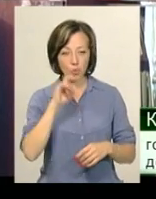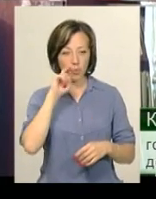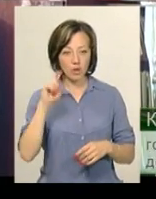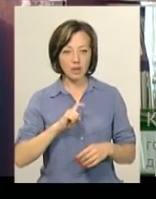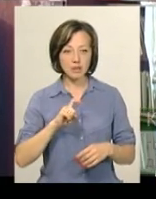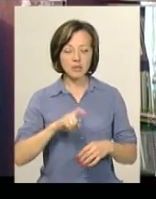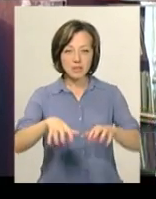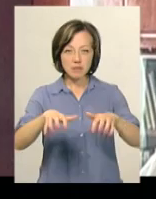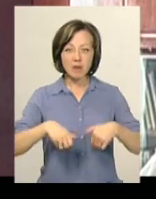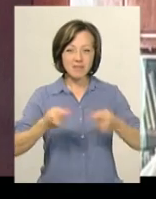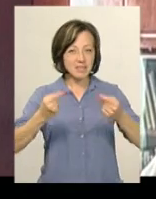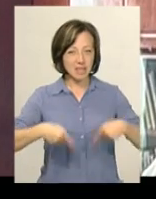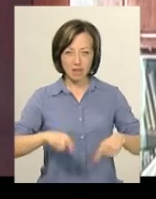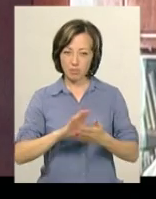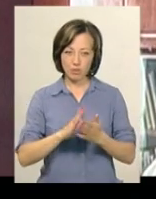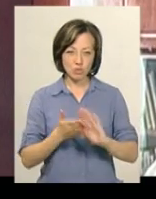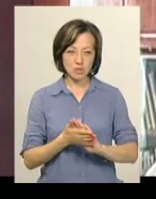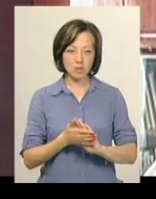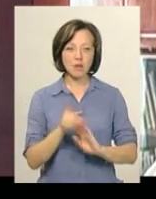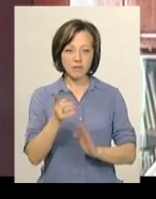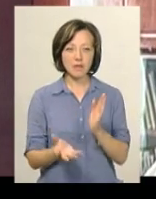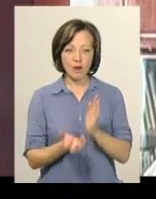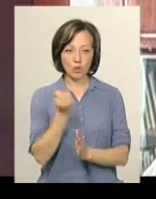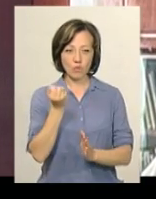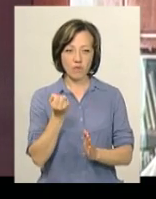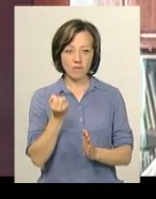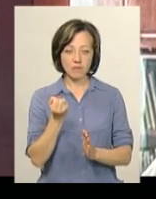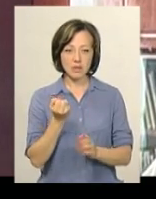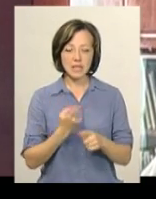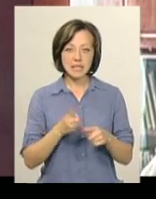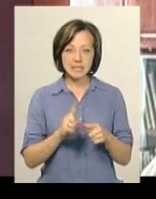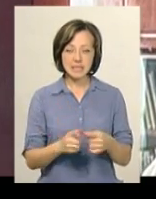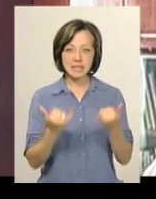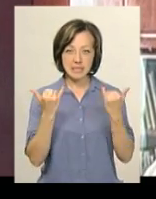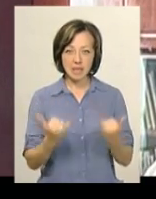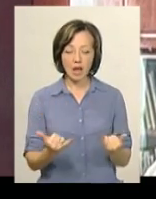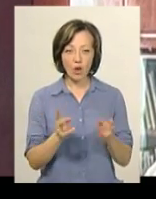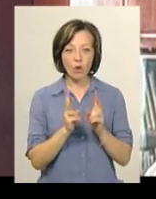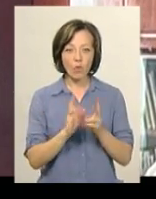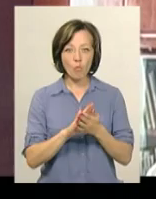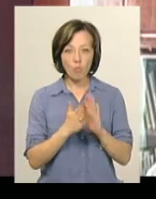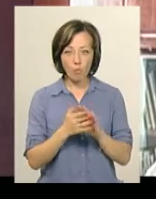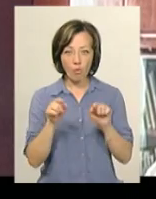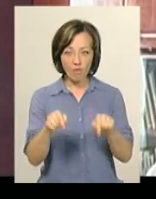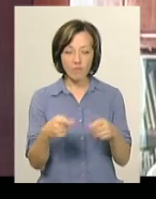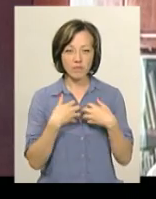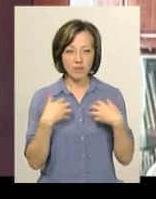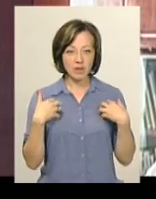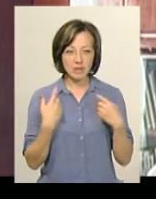забирав в занедбаному стані. Він, в принципі, їх і врятував, тому що зараз ці умови, які є в цих тварин,